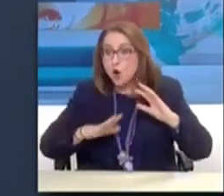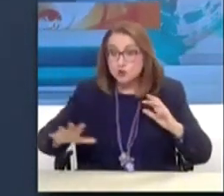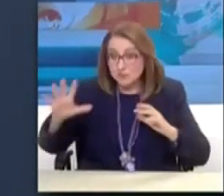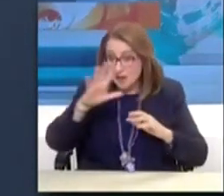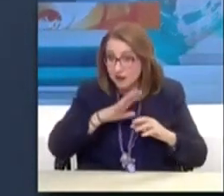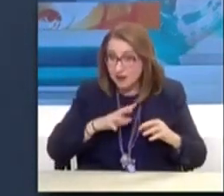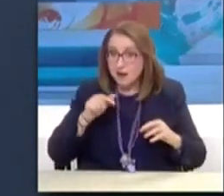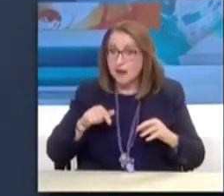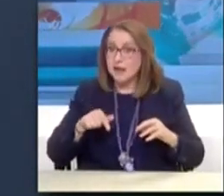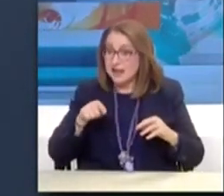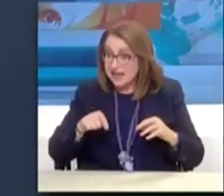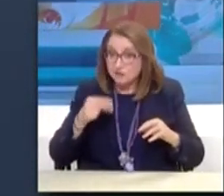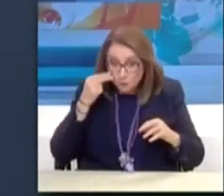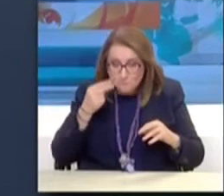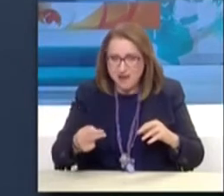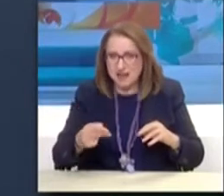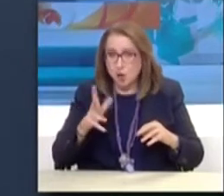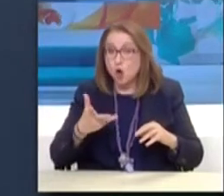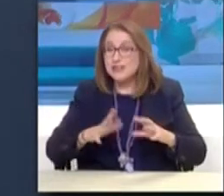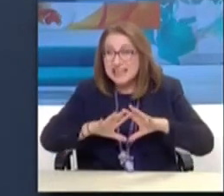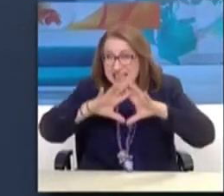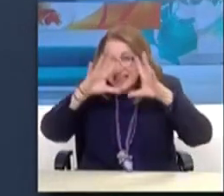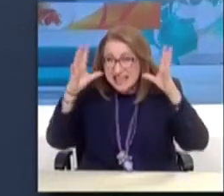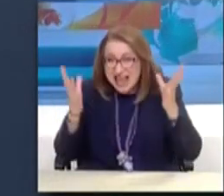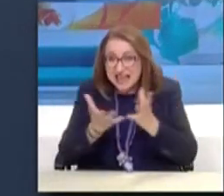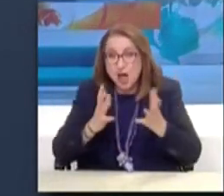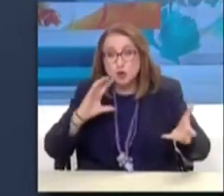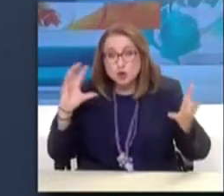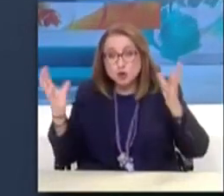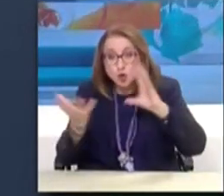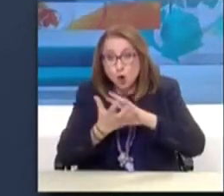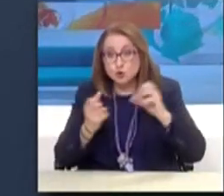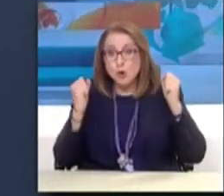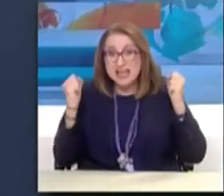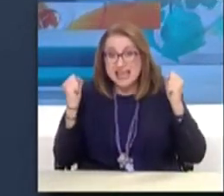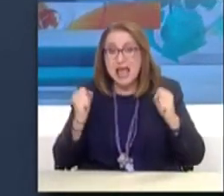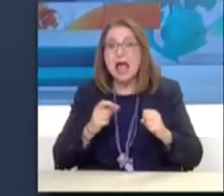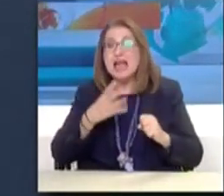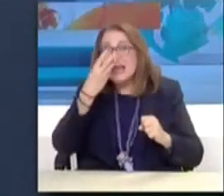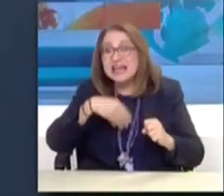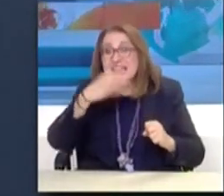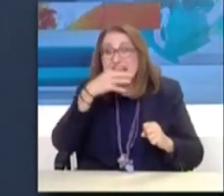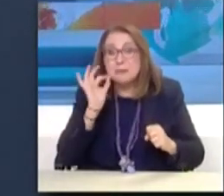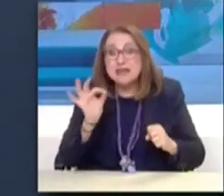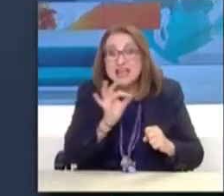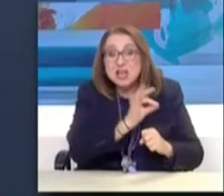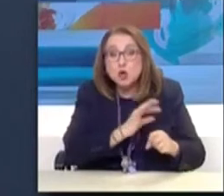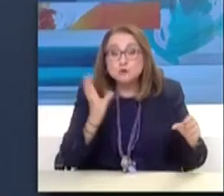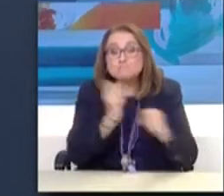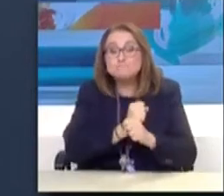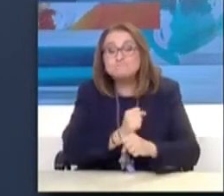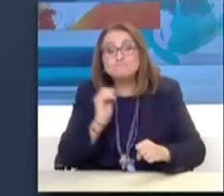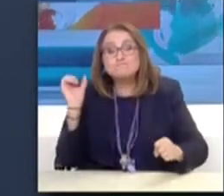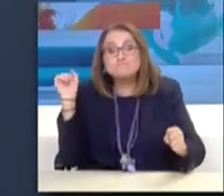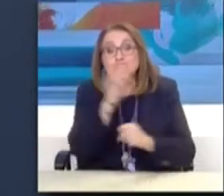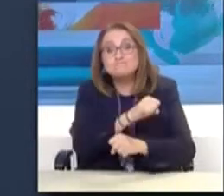δυναμία του συστήματος υγείας σε παγκόσμιο επίπεδο, το ξανατονίζω, έχουμε ασχοληθεί με τον ιό της γρίπης μόνο. Ταυτόχρονα όμως